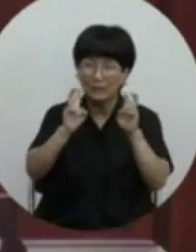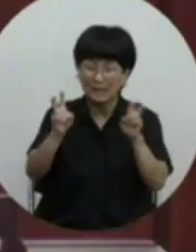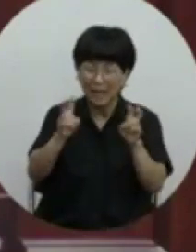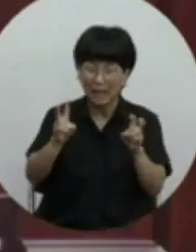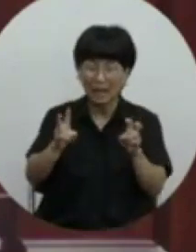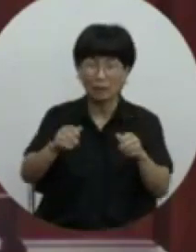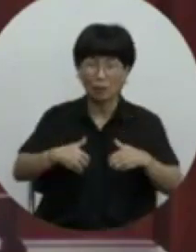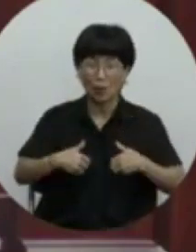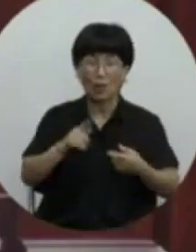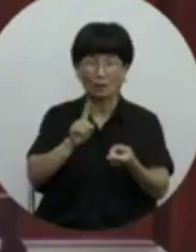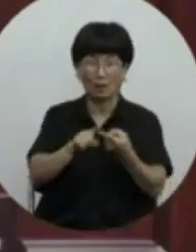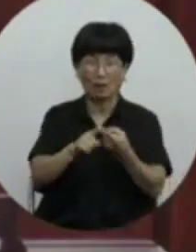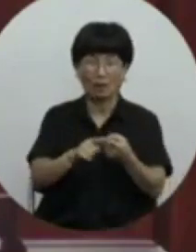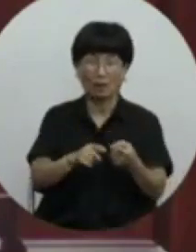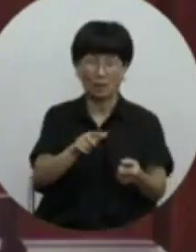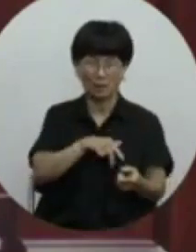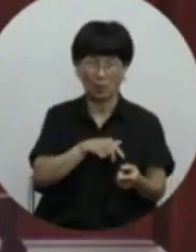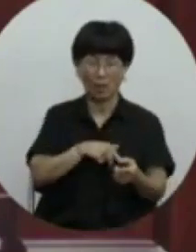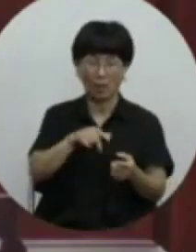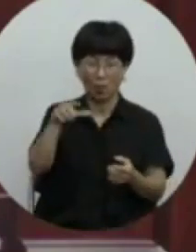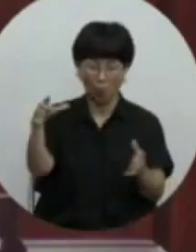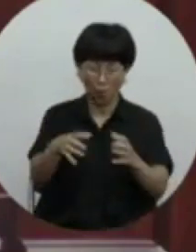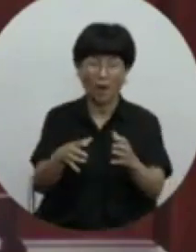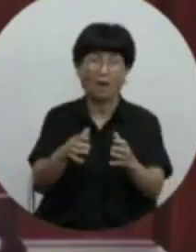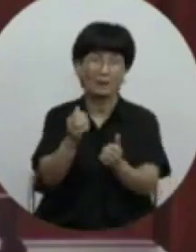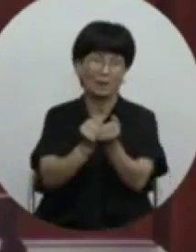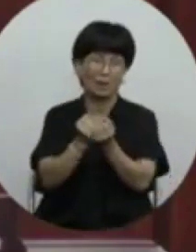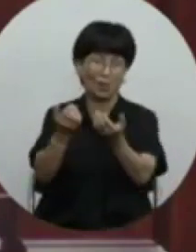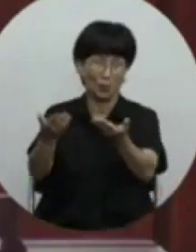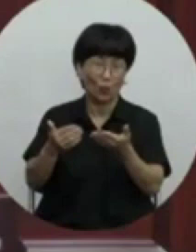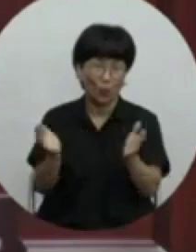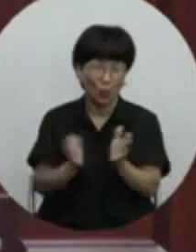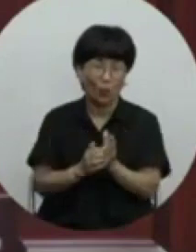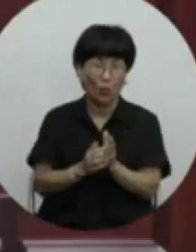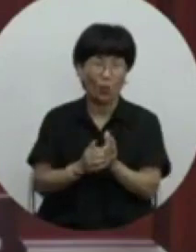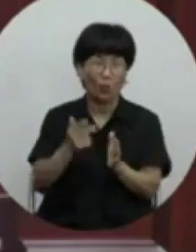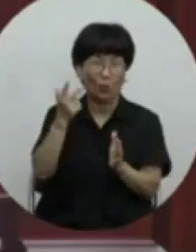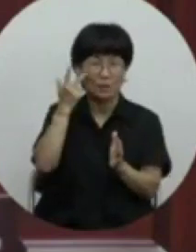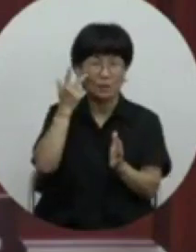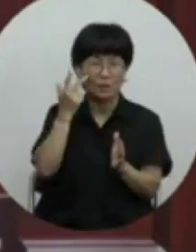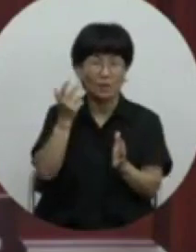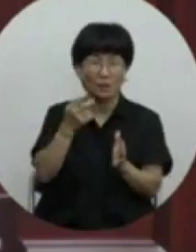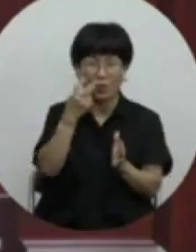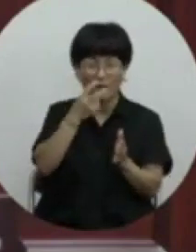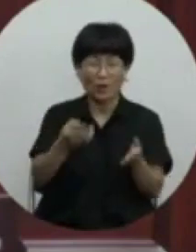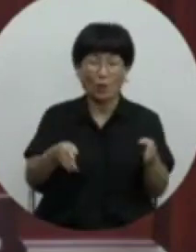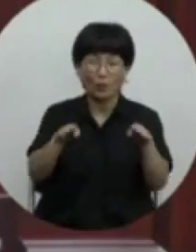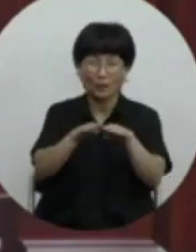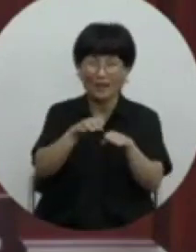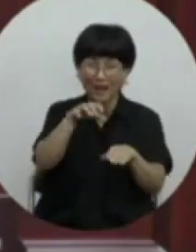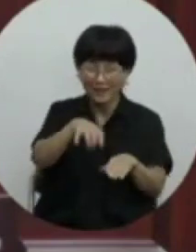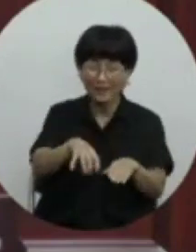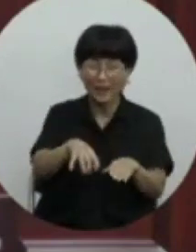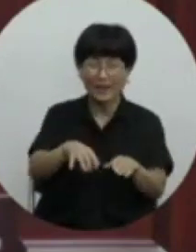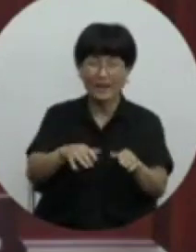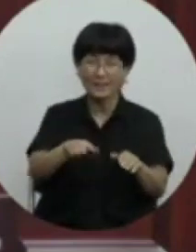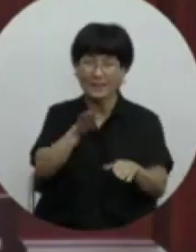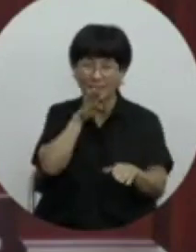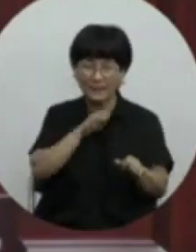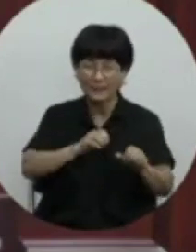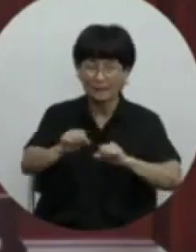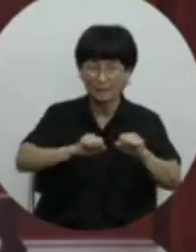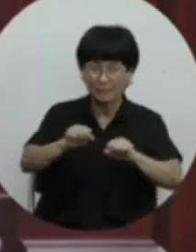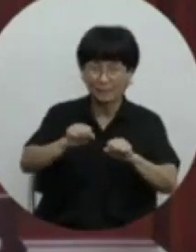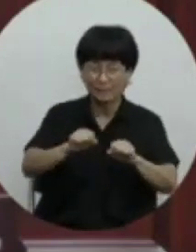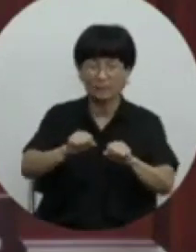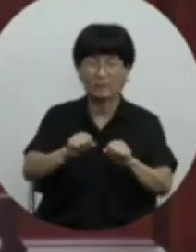등에 대해 의회에 설명하였고 여주도시관리공단의 공사 전환 실무 추진단을 가동하며 전환